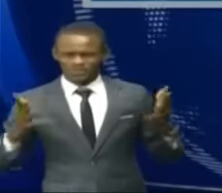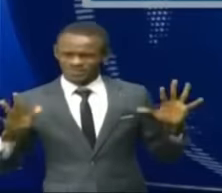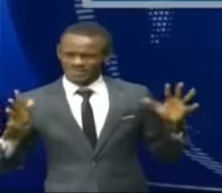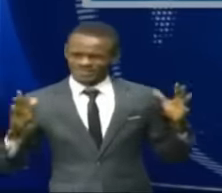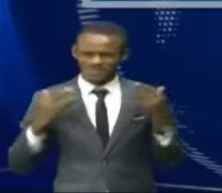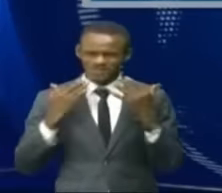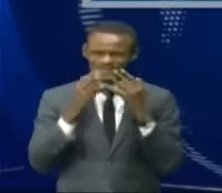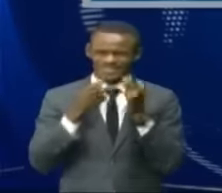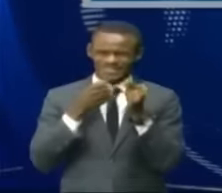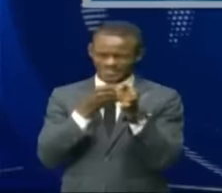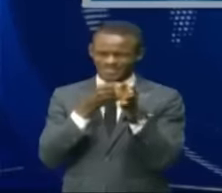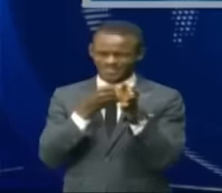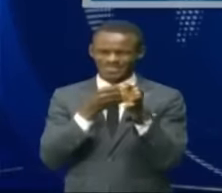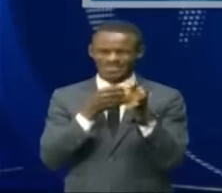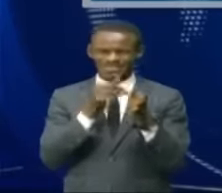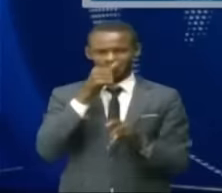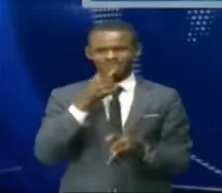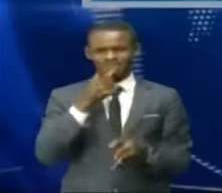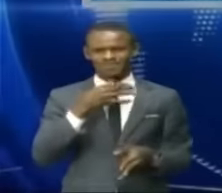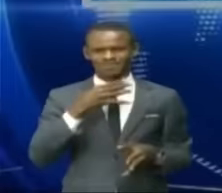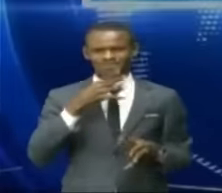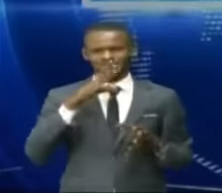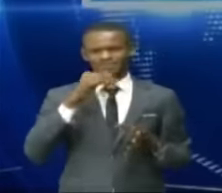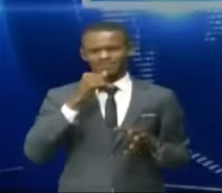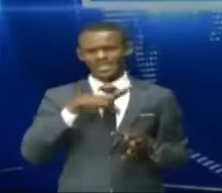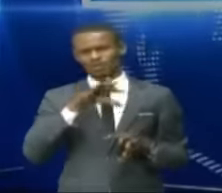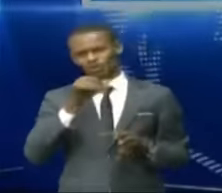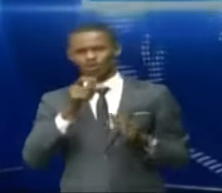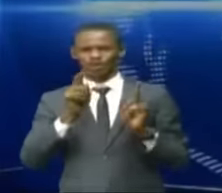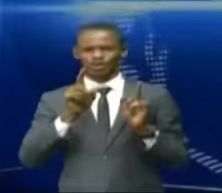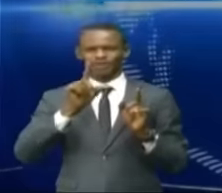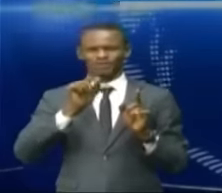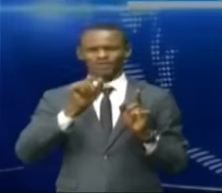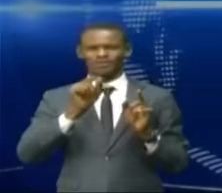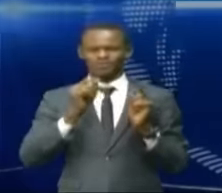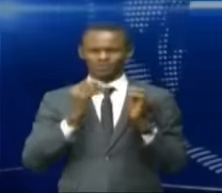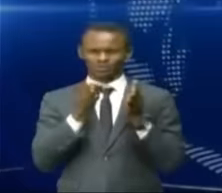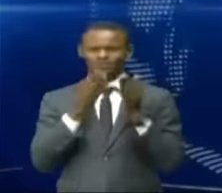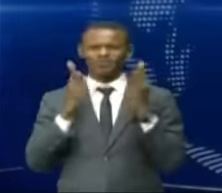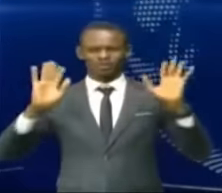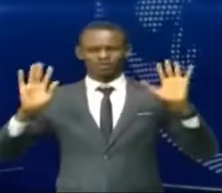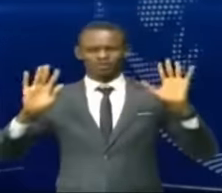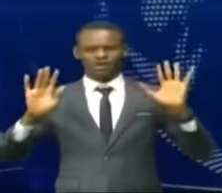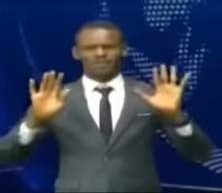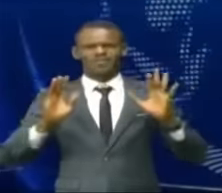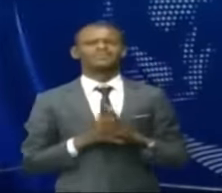de l'avoir suivi. Marie-France Zaina vous tiendra compagnie à 23h. Bon week-end chez vous.